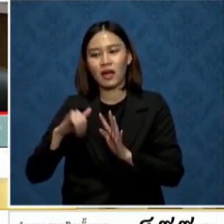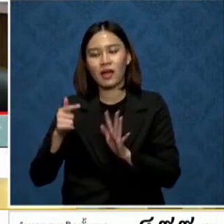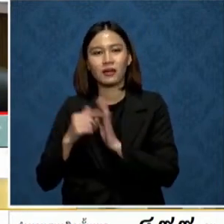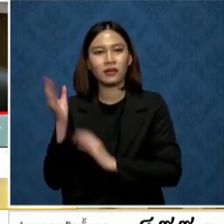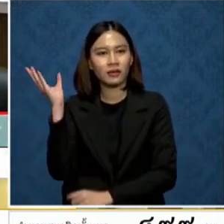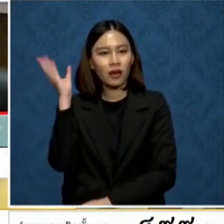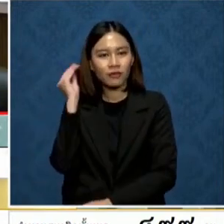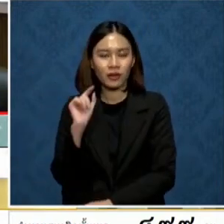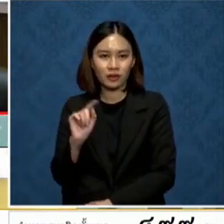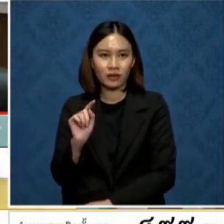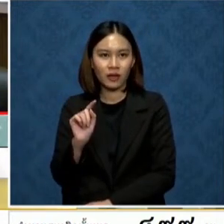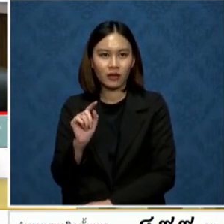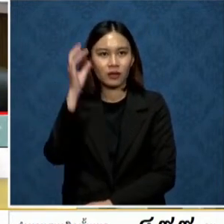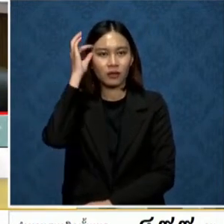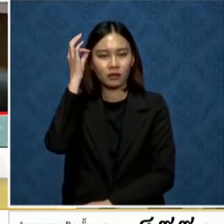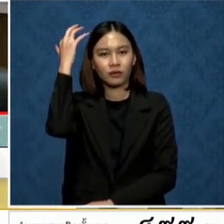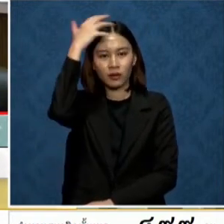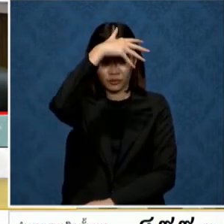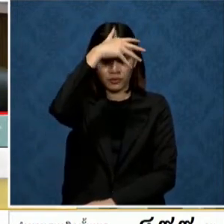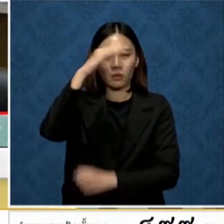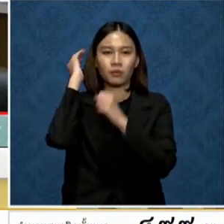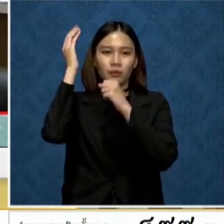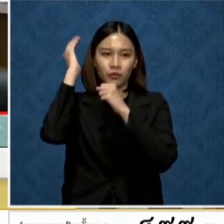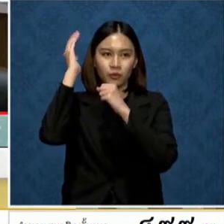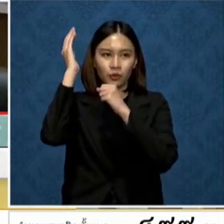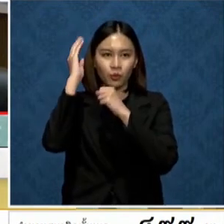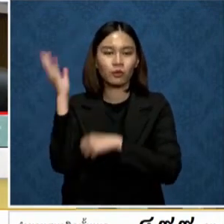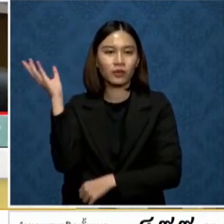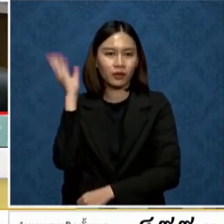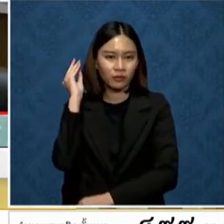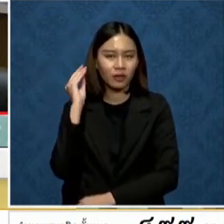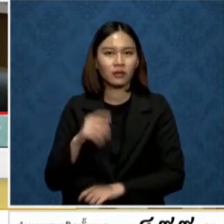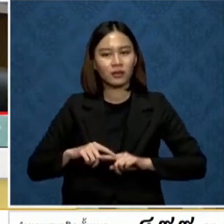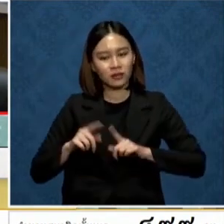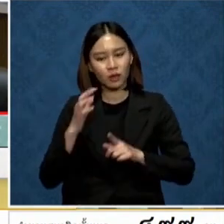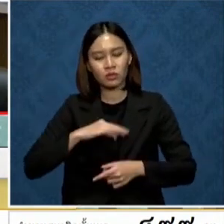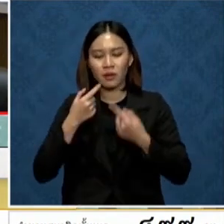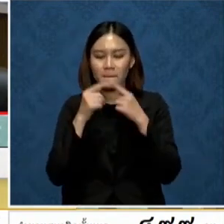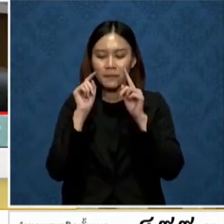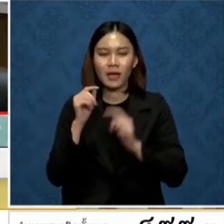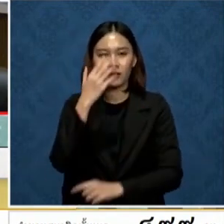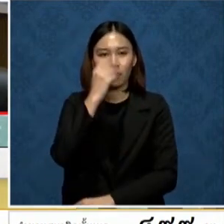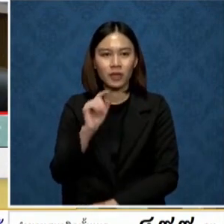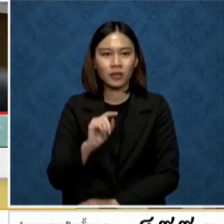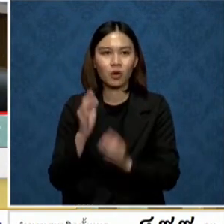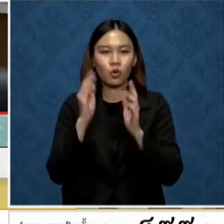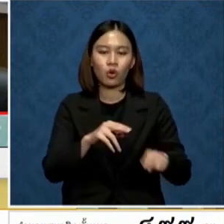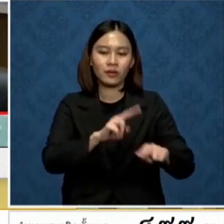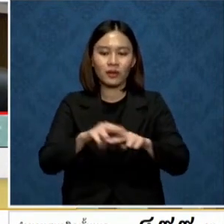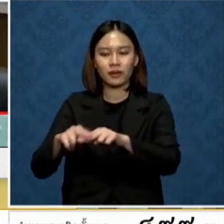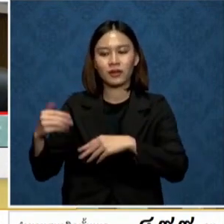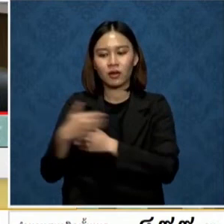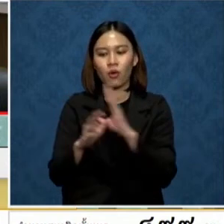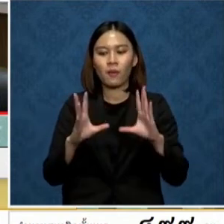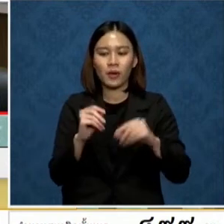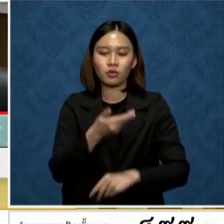ฟังสิ่งที่คุณพลิตนะคะอภิปรายไปแต่น่าแปลกใจมากค่ะที่คนที่นั่งอยู่ในห้องประชุม